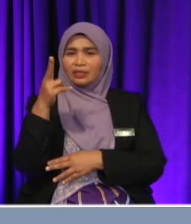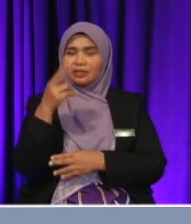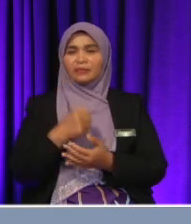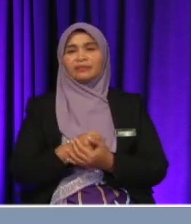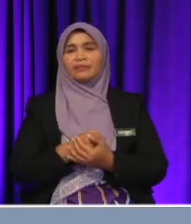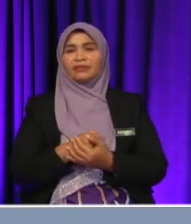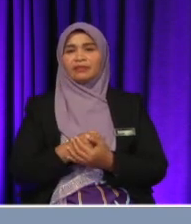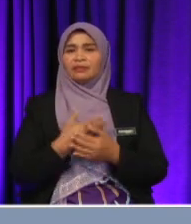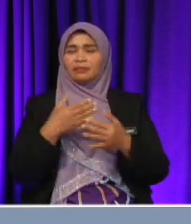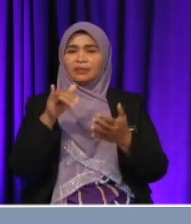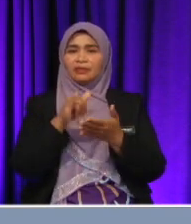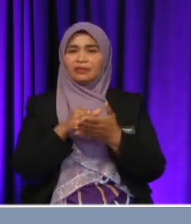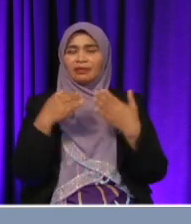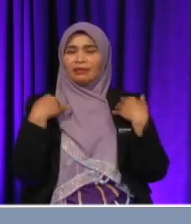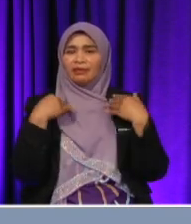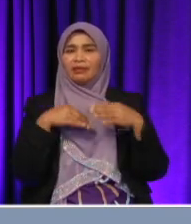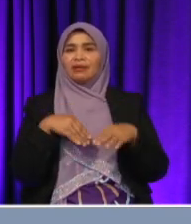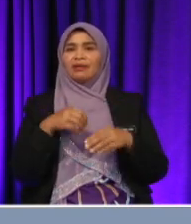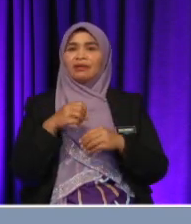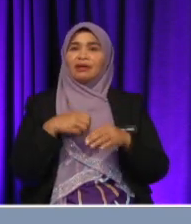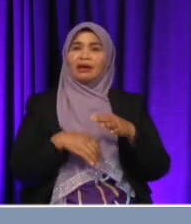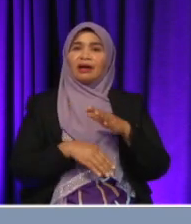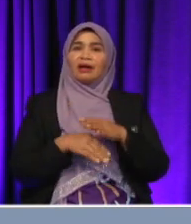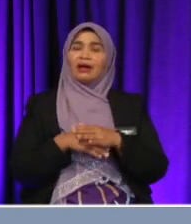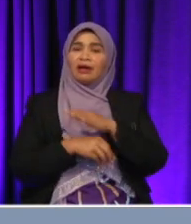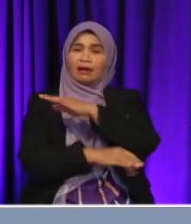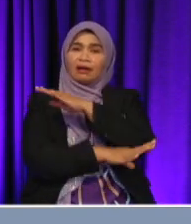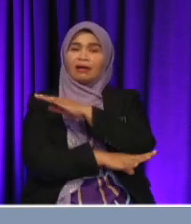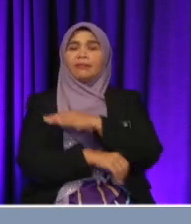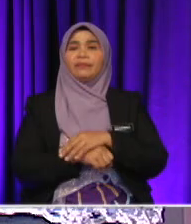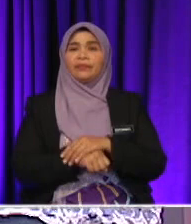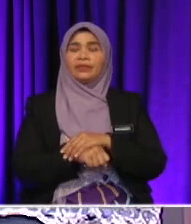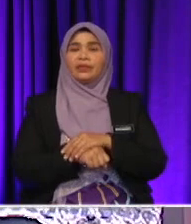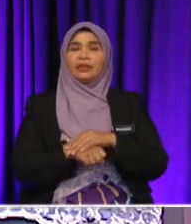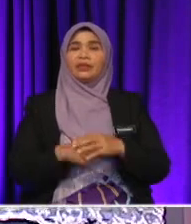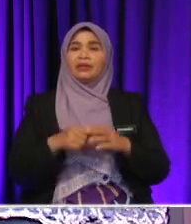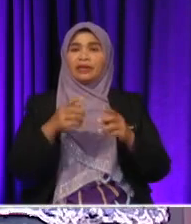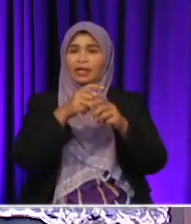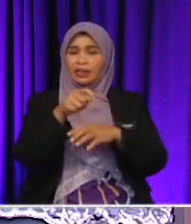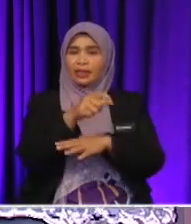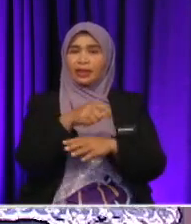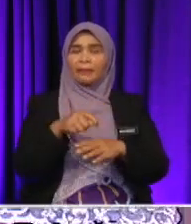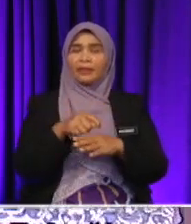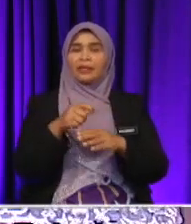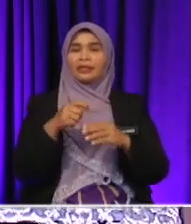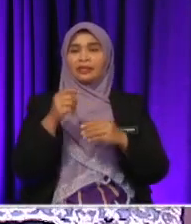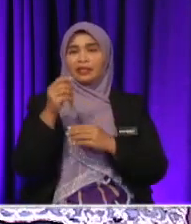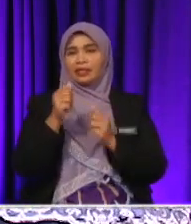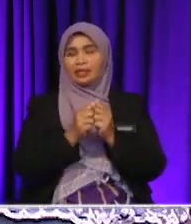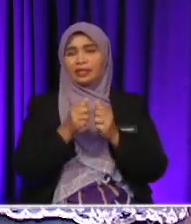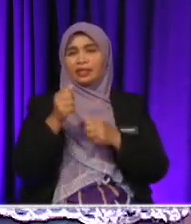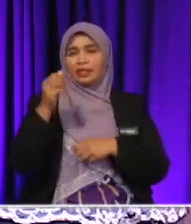dia juga kalau tengok di kayak taman yang dekat di pen event tuh antara tiga-tiganya